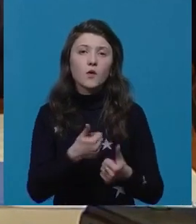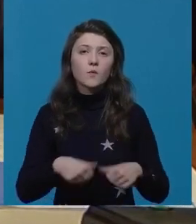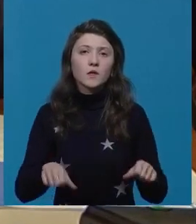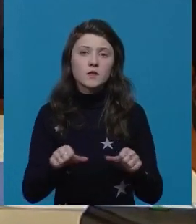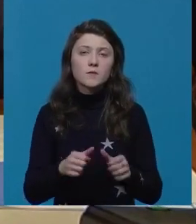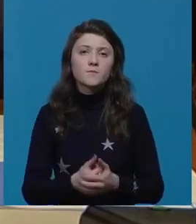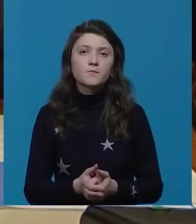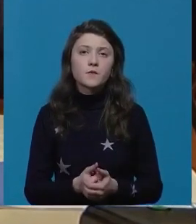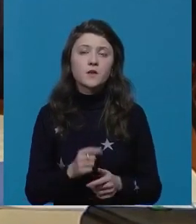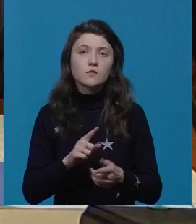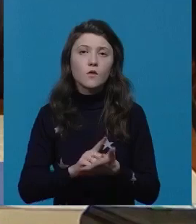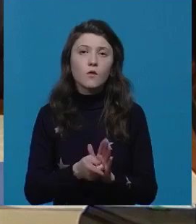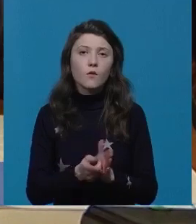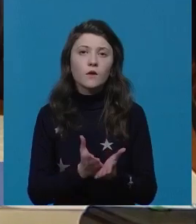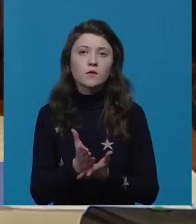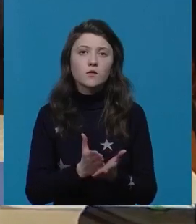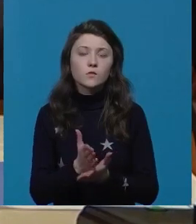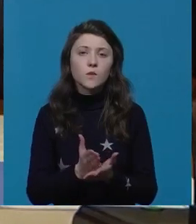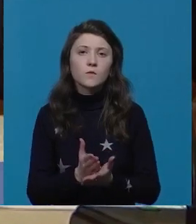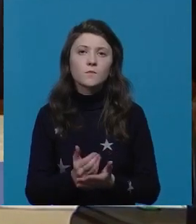служба, хлопці